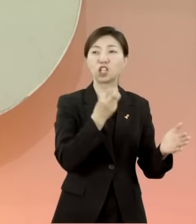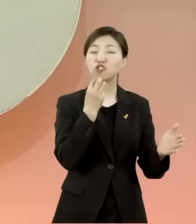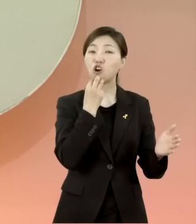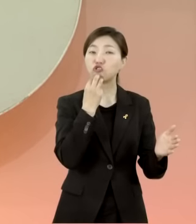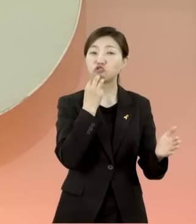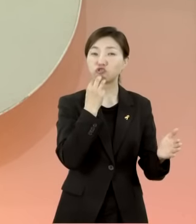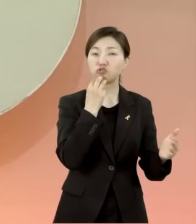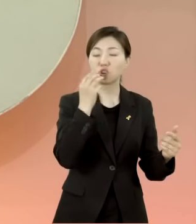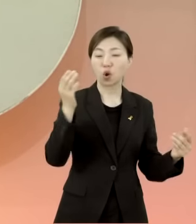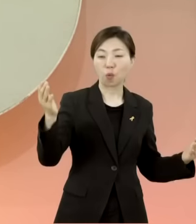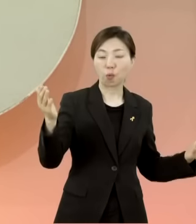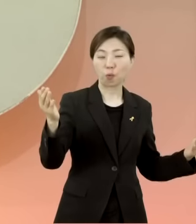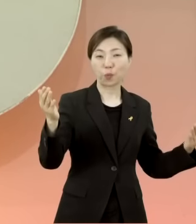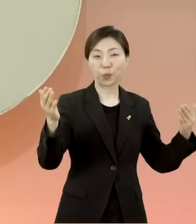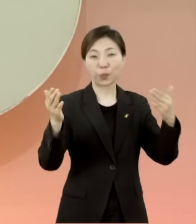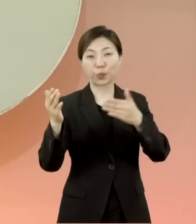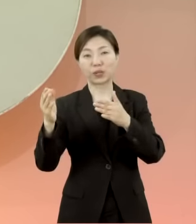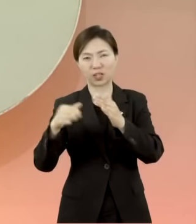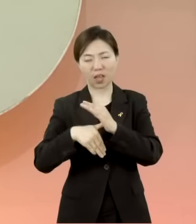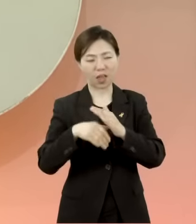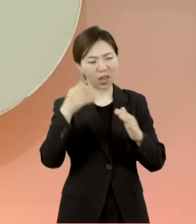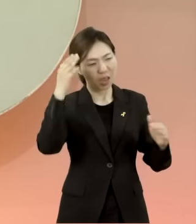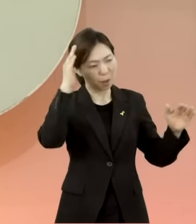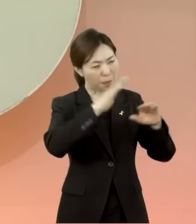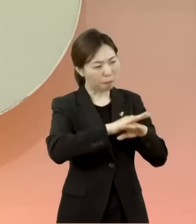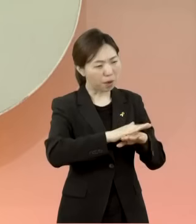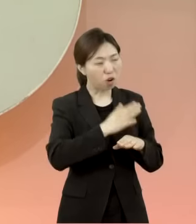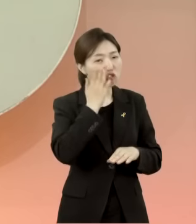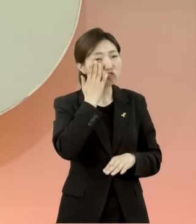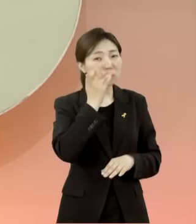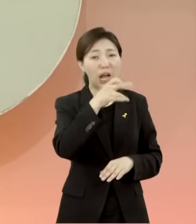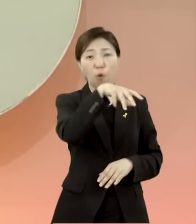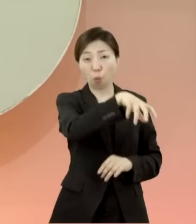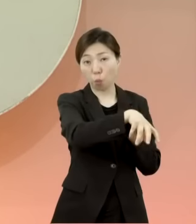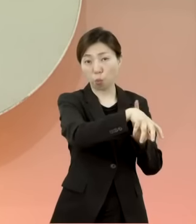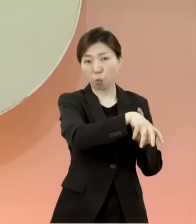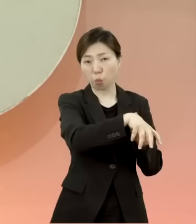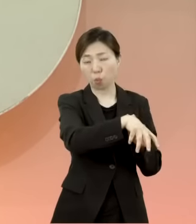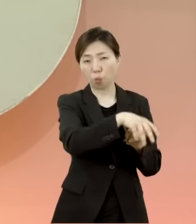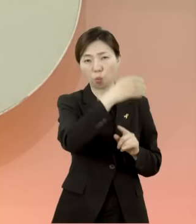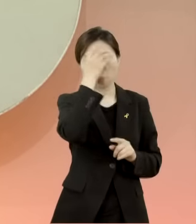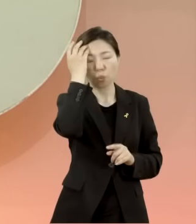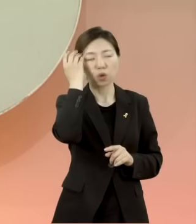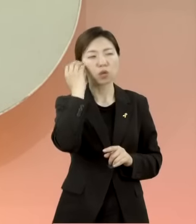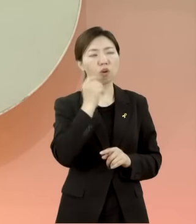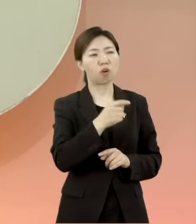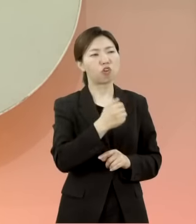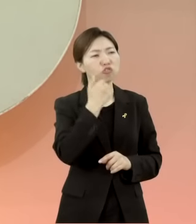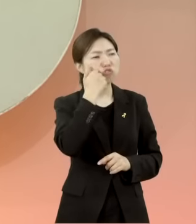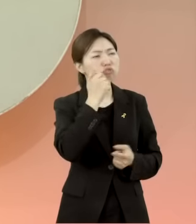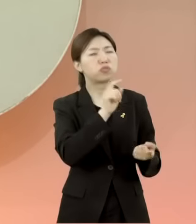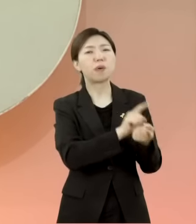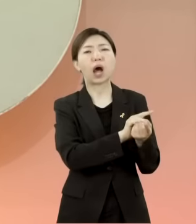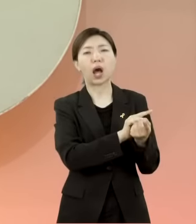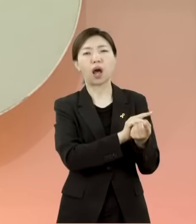서울로 올라오는 길에 저녁에 이제 울산에서 어느 거사님